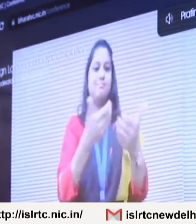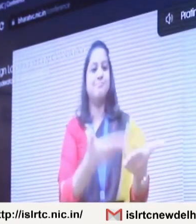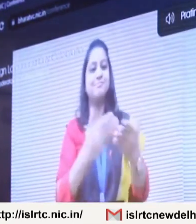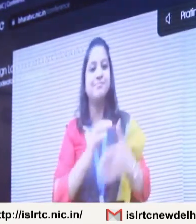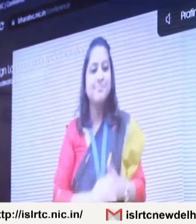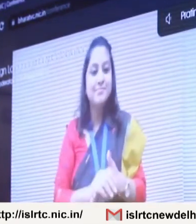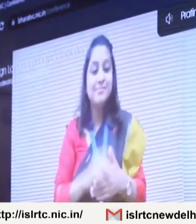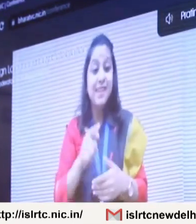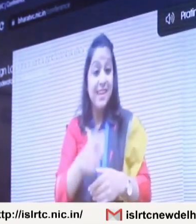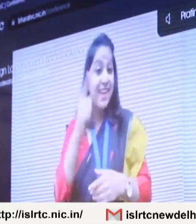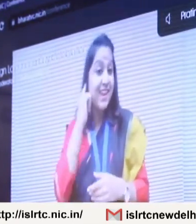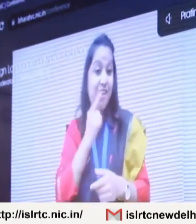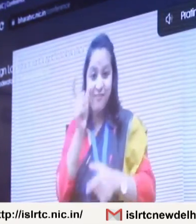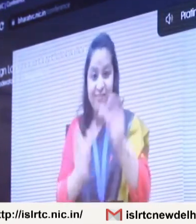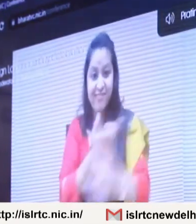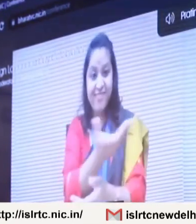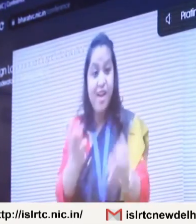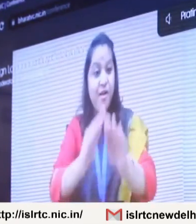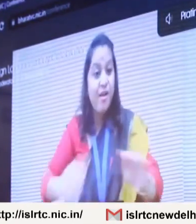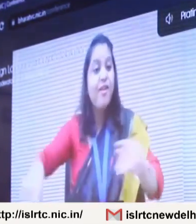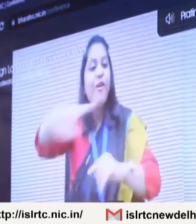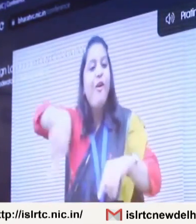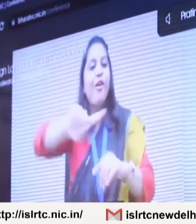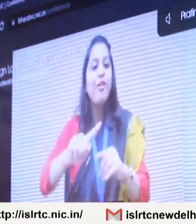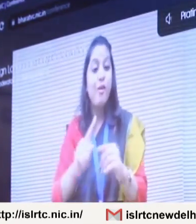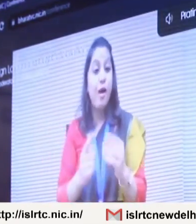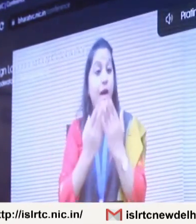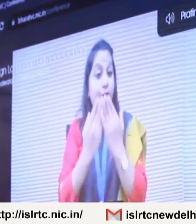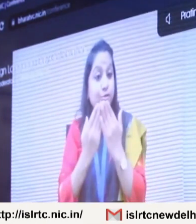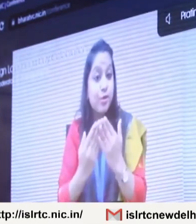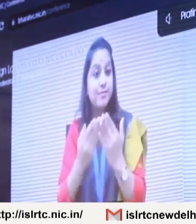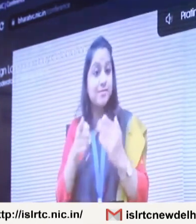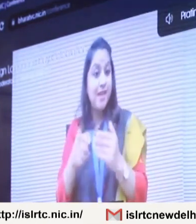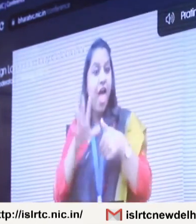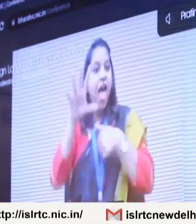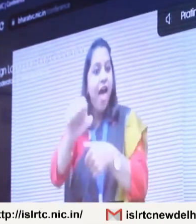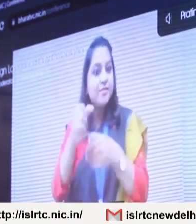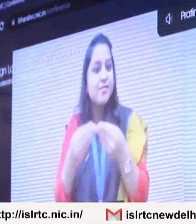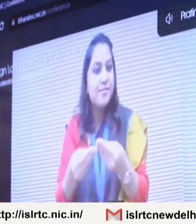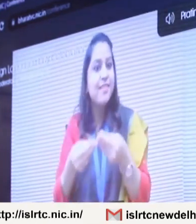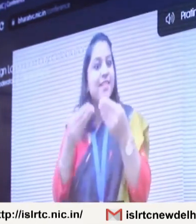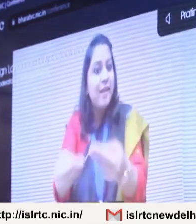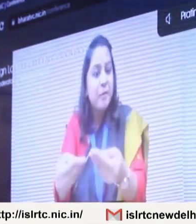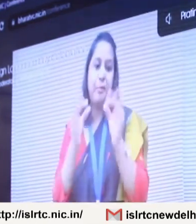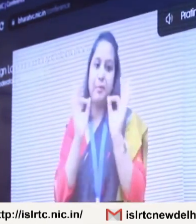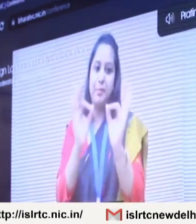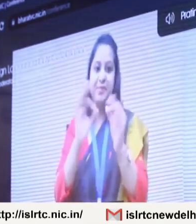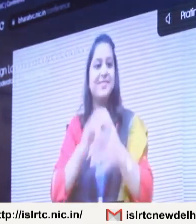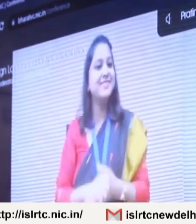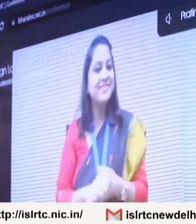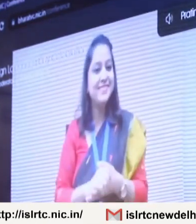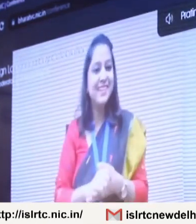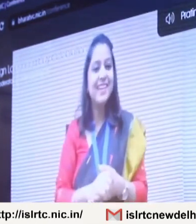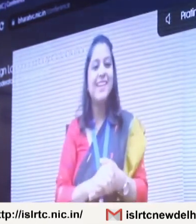ये श्रवण बाधित बालकों को शिक्षा को सुगम बनाने के लिए बहुत अच्छा साबित होगा।